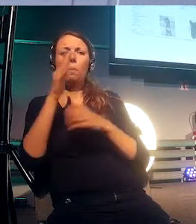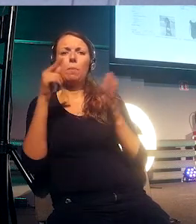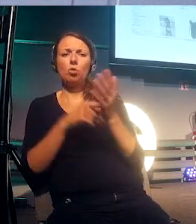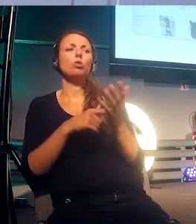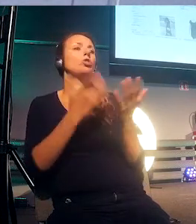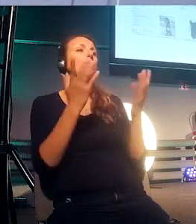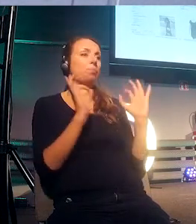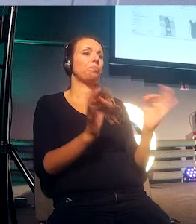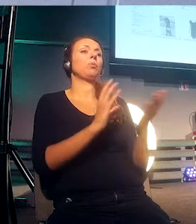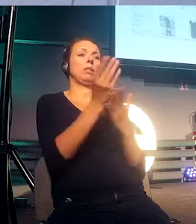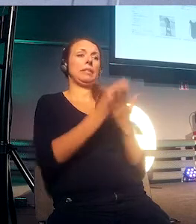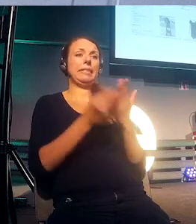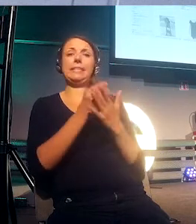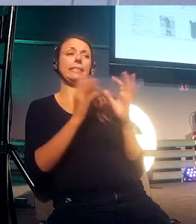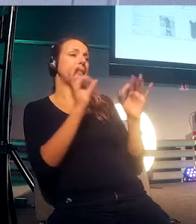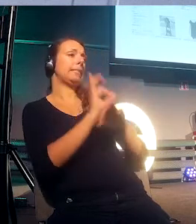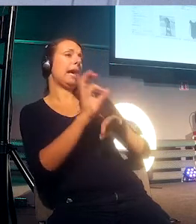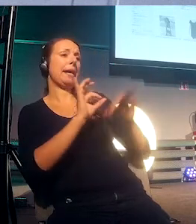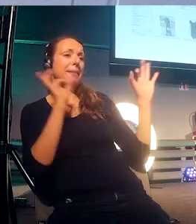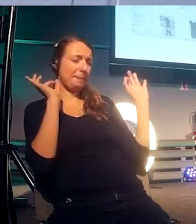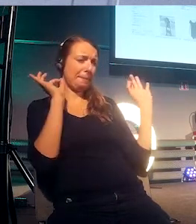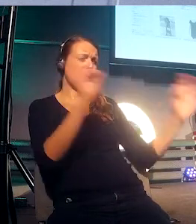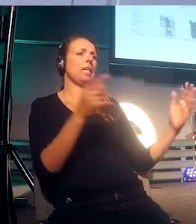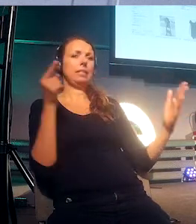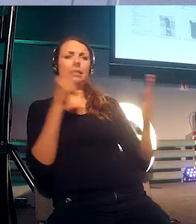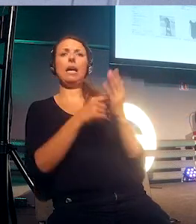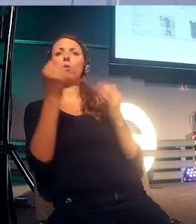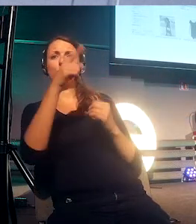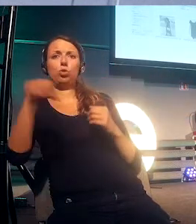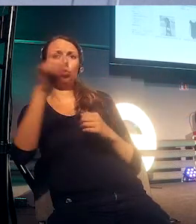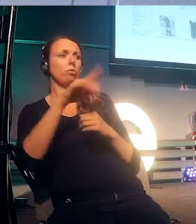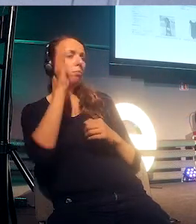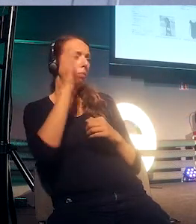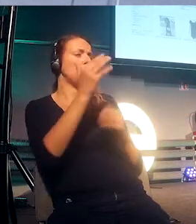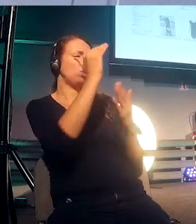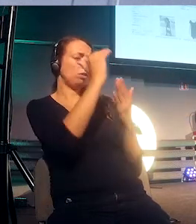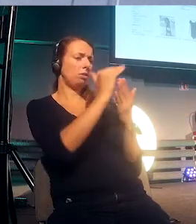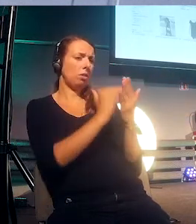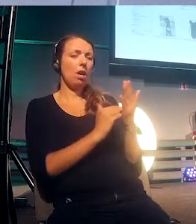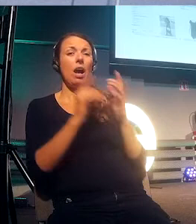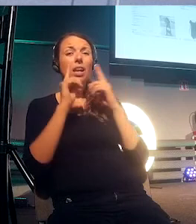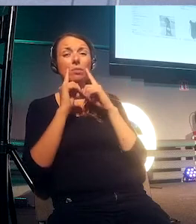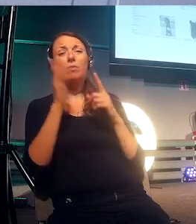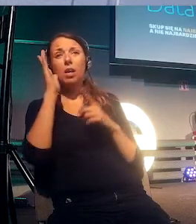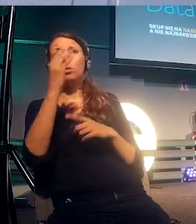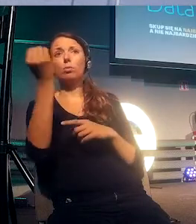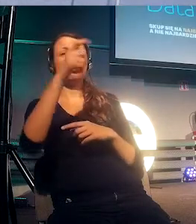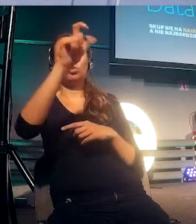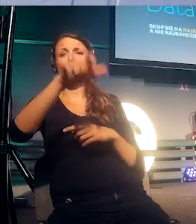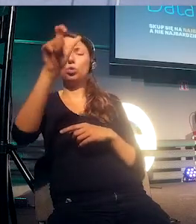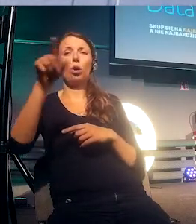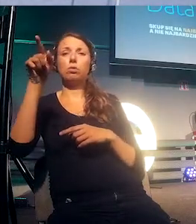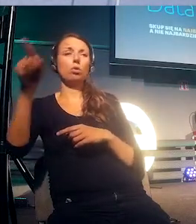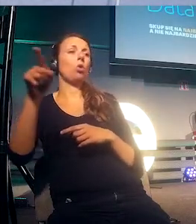będzie funkcjonalny, będzie działał, będzie spełniał cele użytkowników, ale innych użytkowników niż realnie trafią na